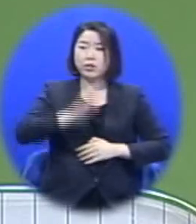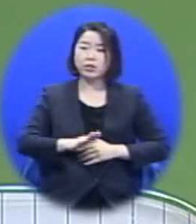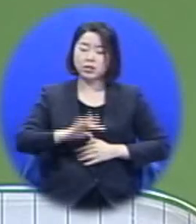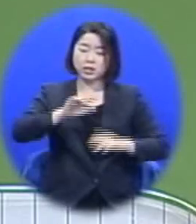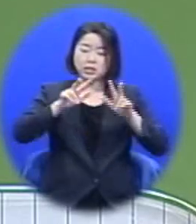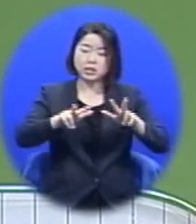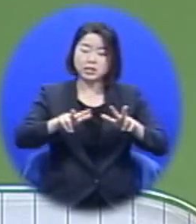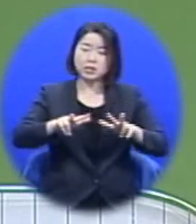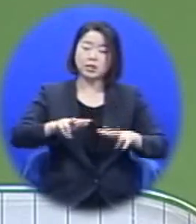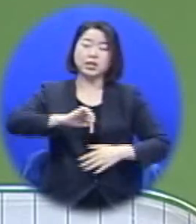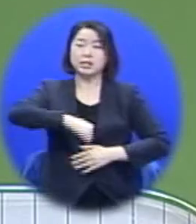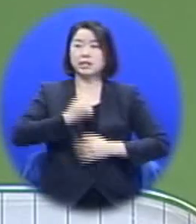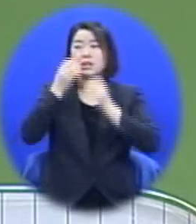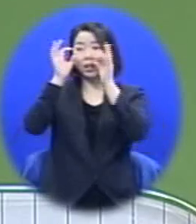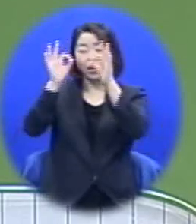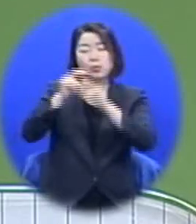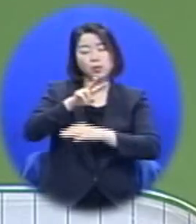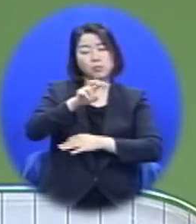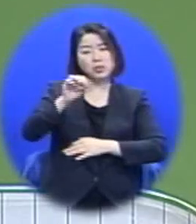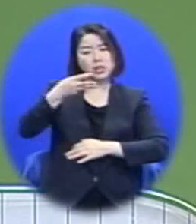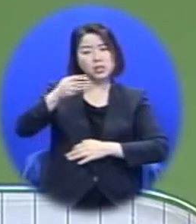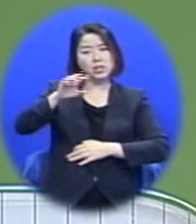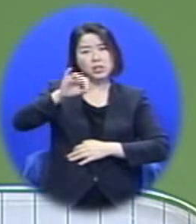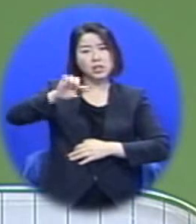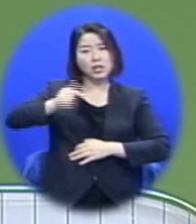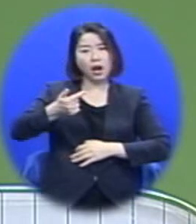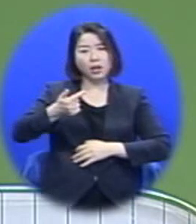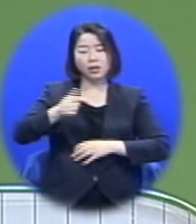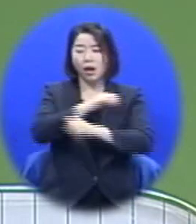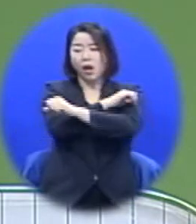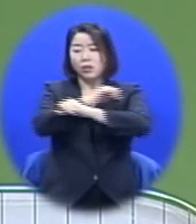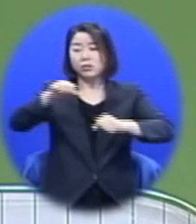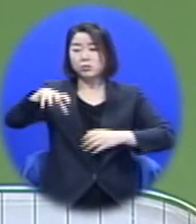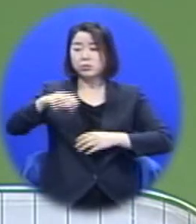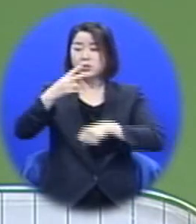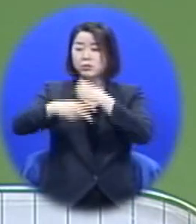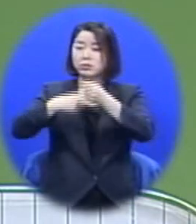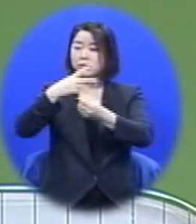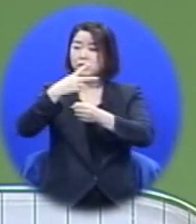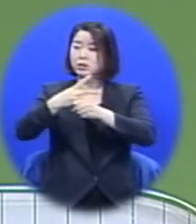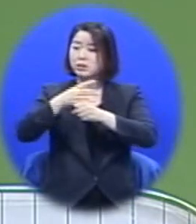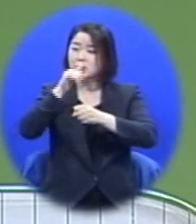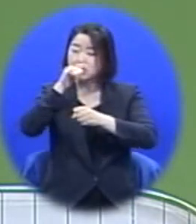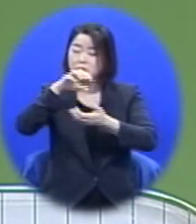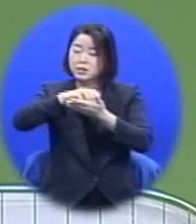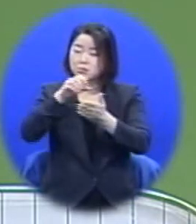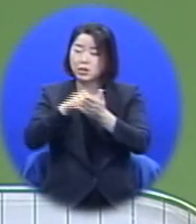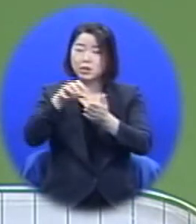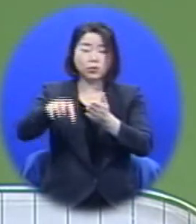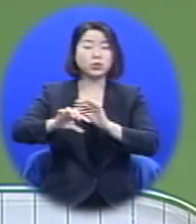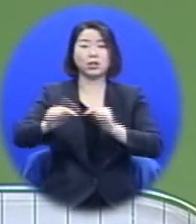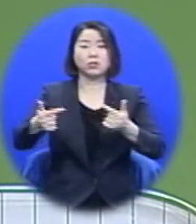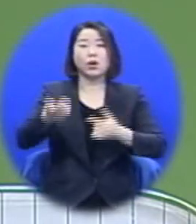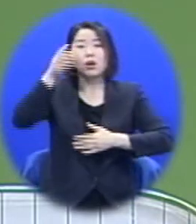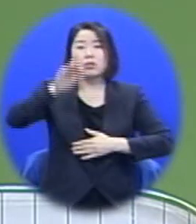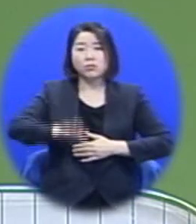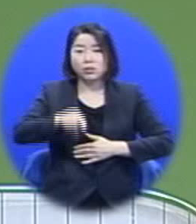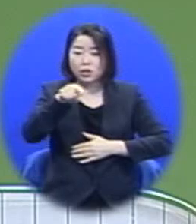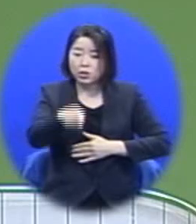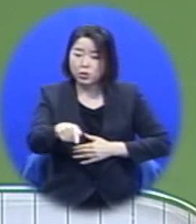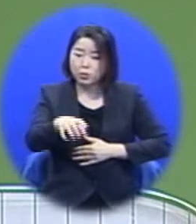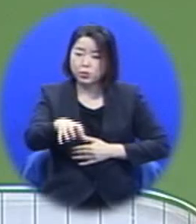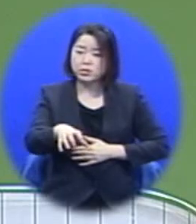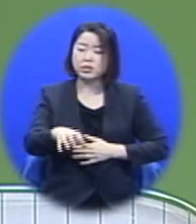자기가 보는 이 미디안 들판은 요 신이 있을만한 곳이 못됩니다 그런데 이곳이 거룩한 곳이라네요